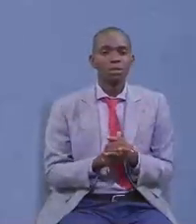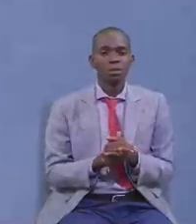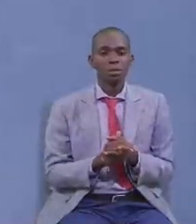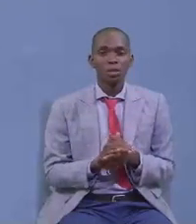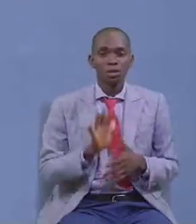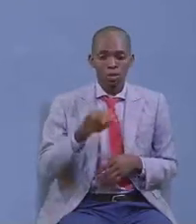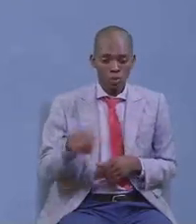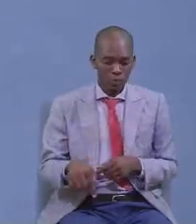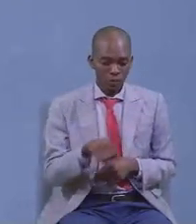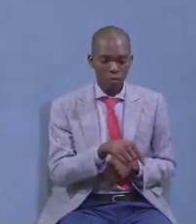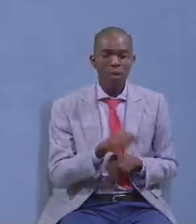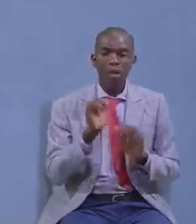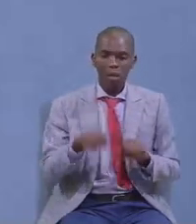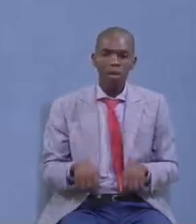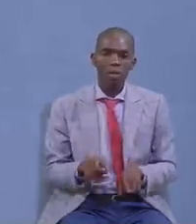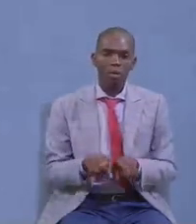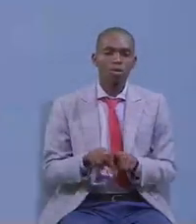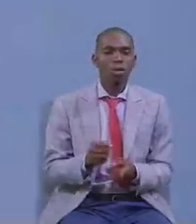peuvent aider.